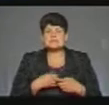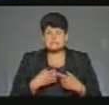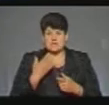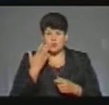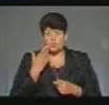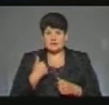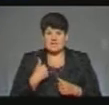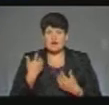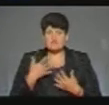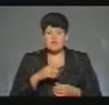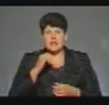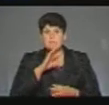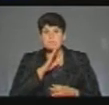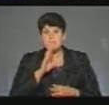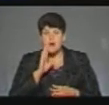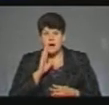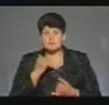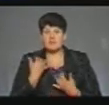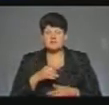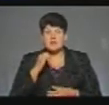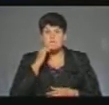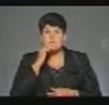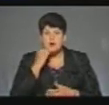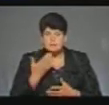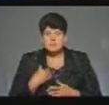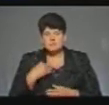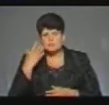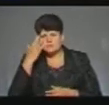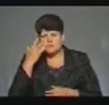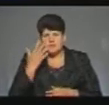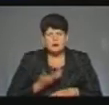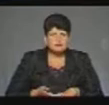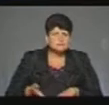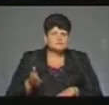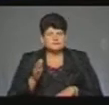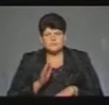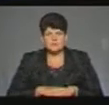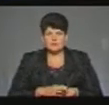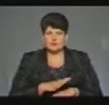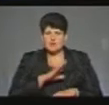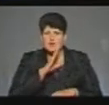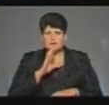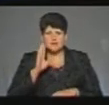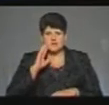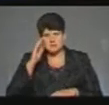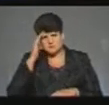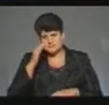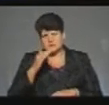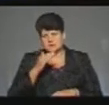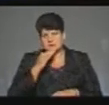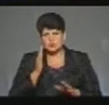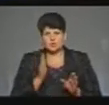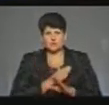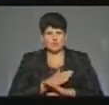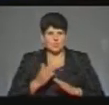вже мама, бабця, я собі представляю, яка то була тяжка материнська доля, і материнська,